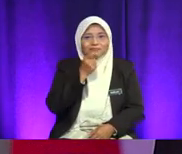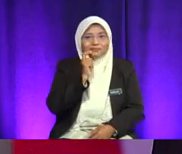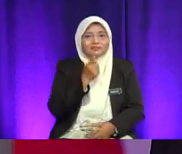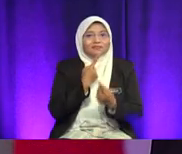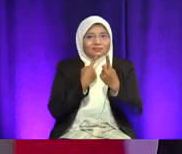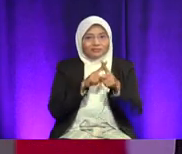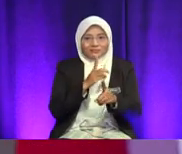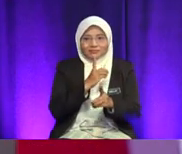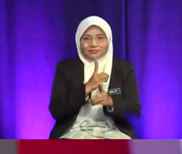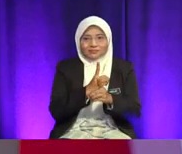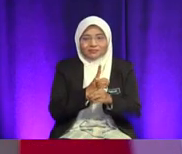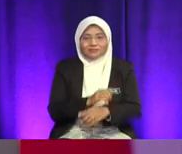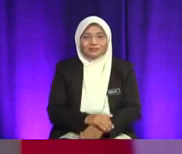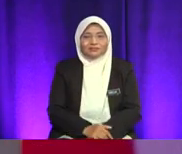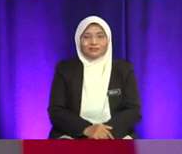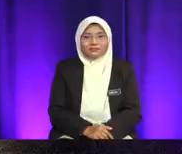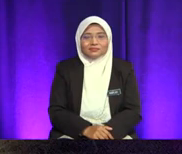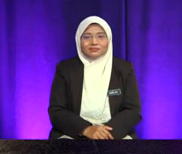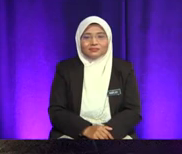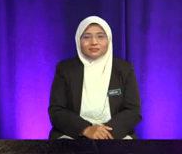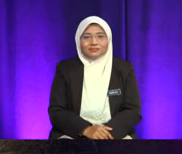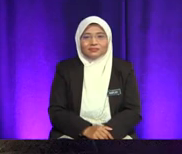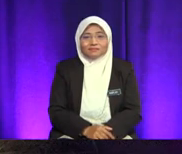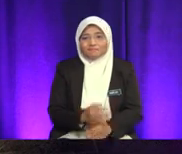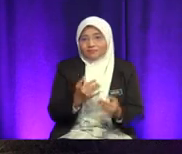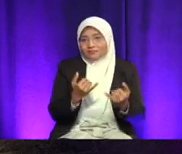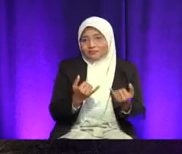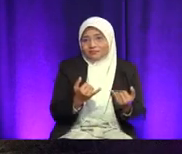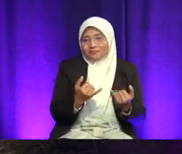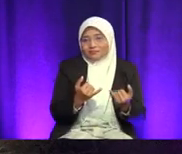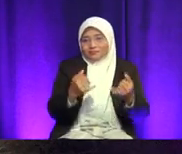seterusnya mungkin cek guna teruskan pembelajaran kita